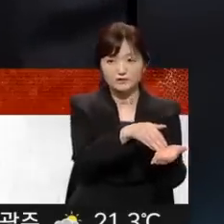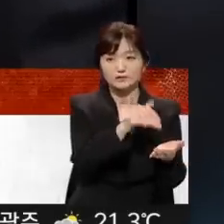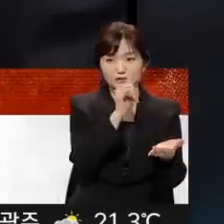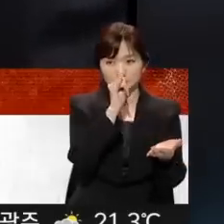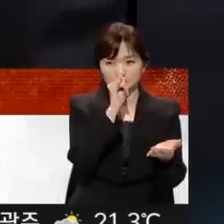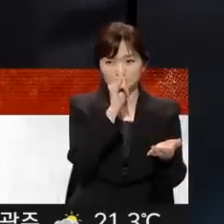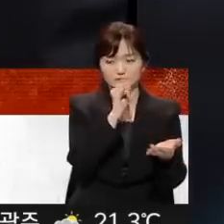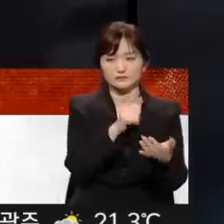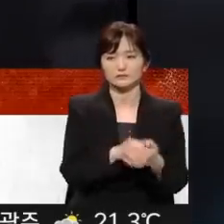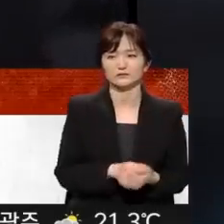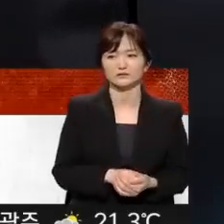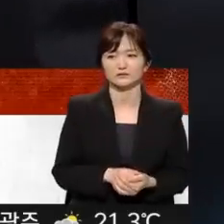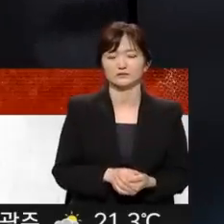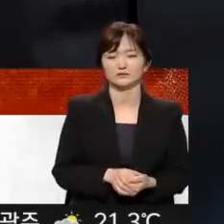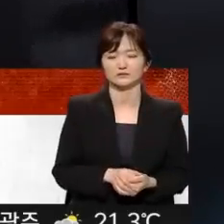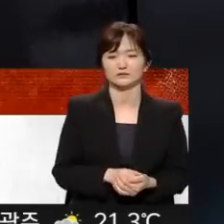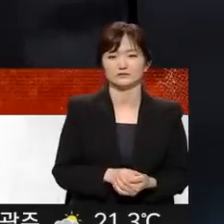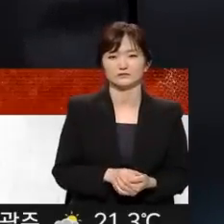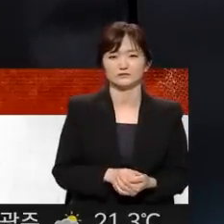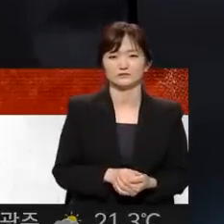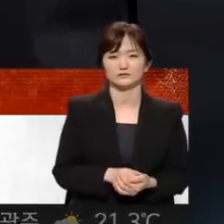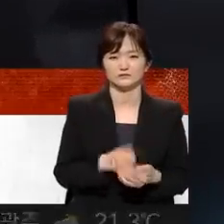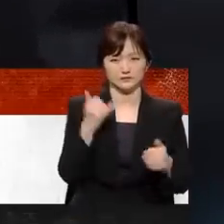받아요. 그런 문의들도 있고요.